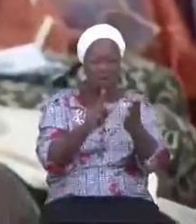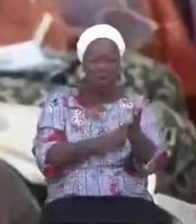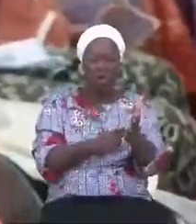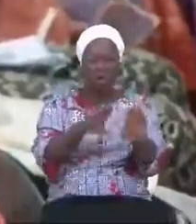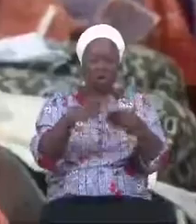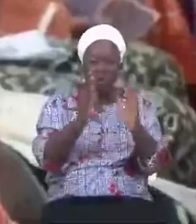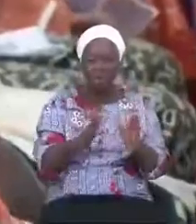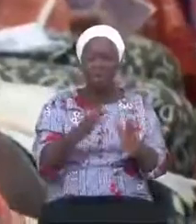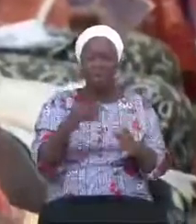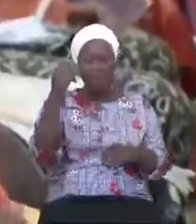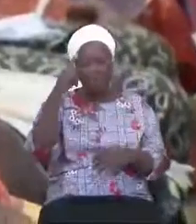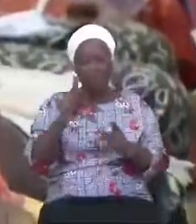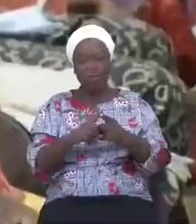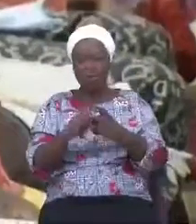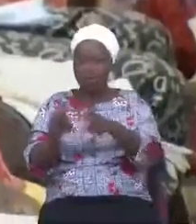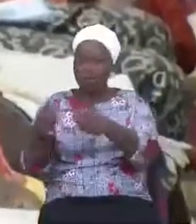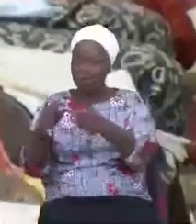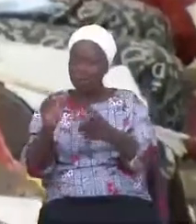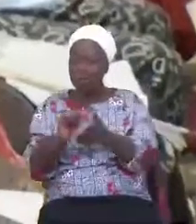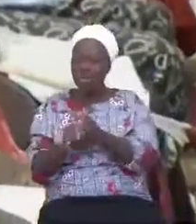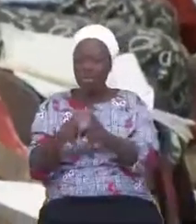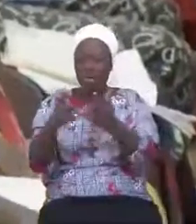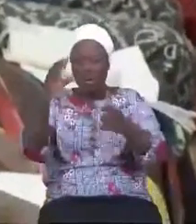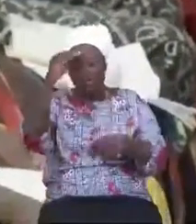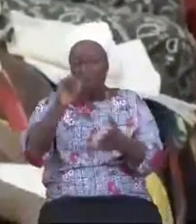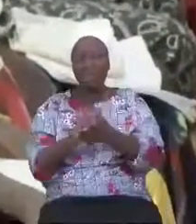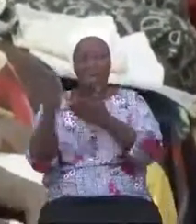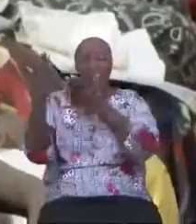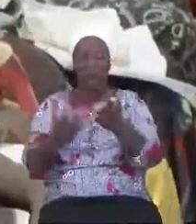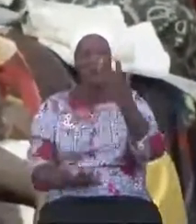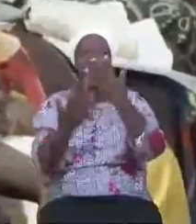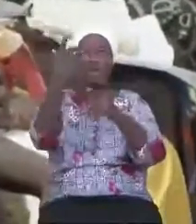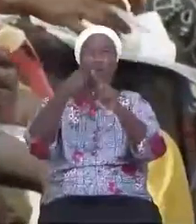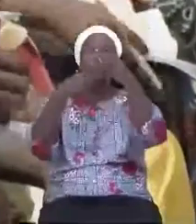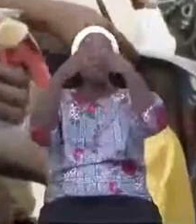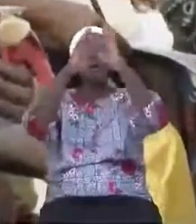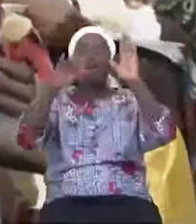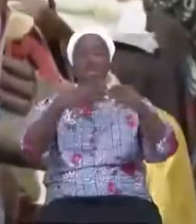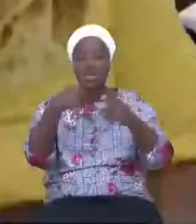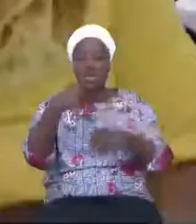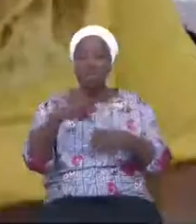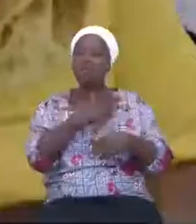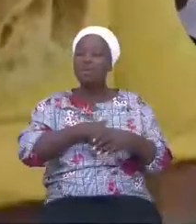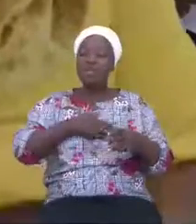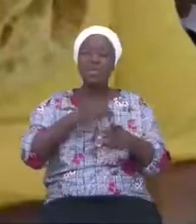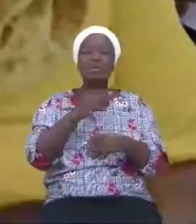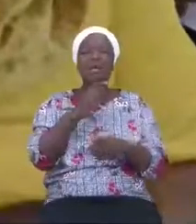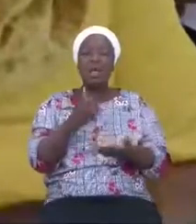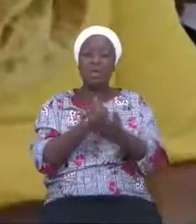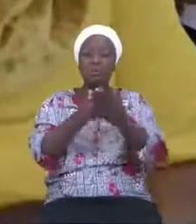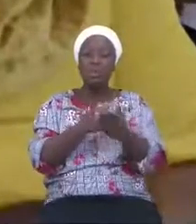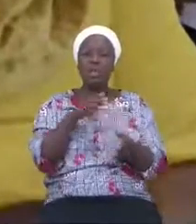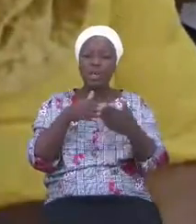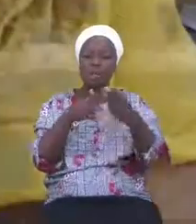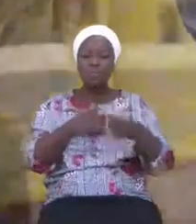vous consultiez les grands hommes qui ont fait descendre le feu du ciel pour dire, dirige ma vie. Non, non, non,